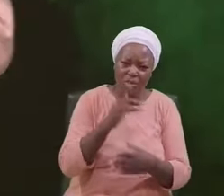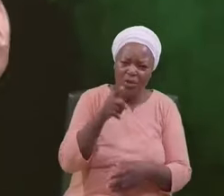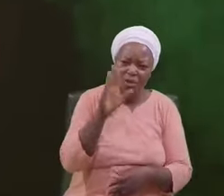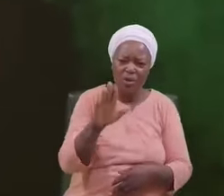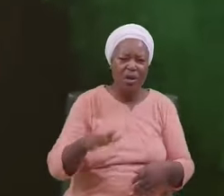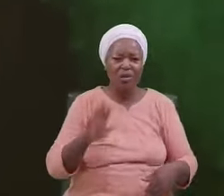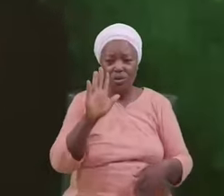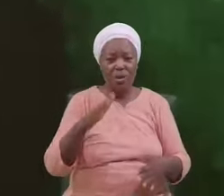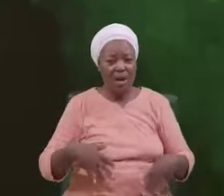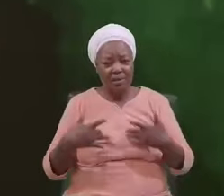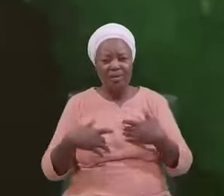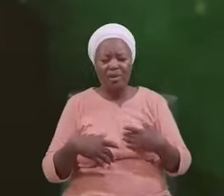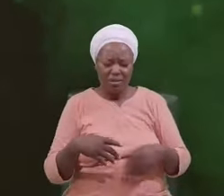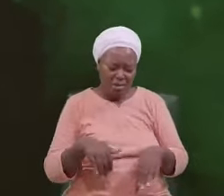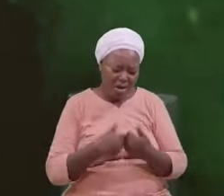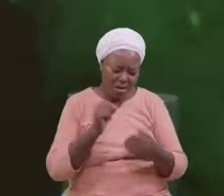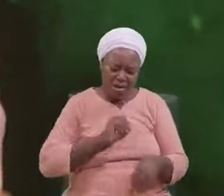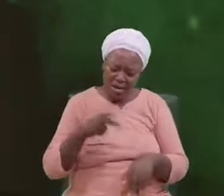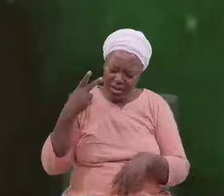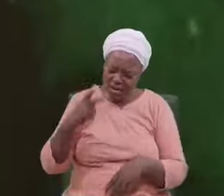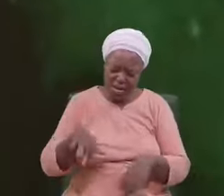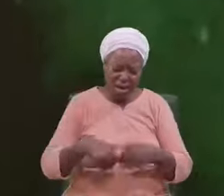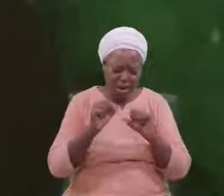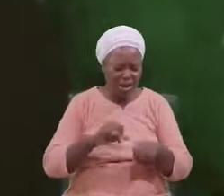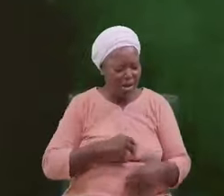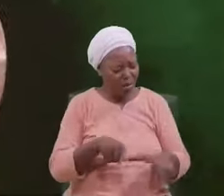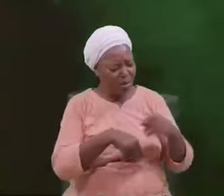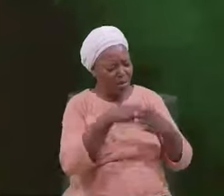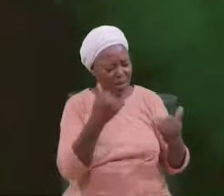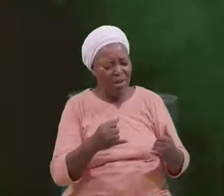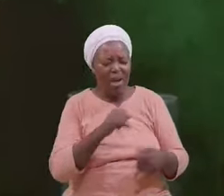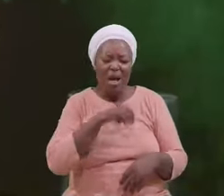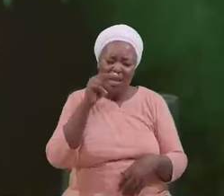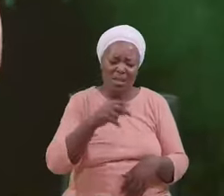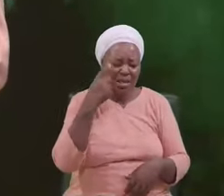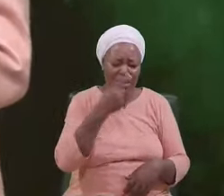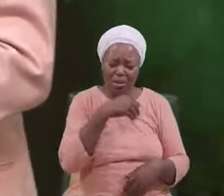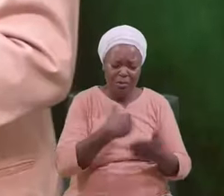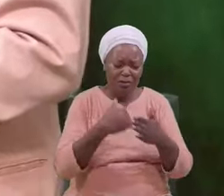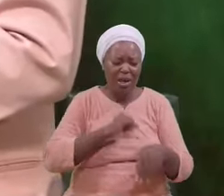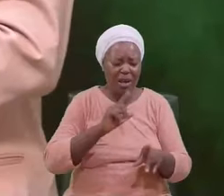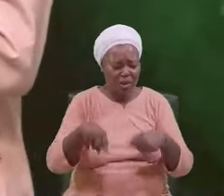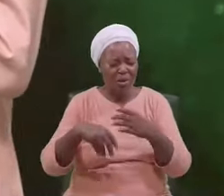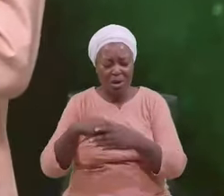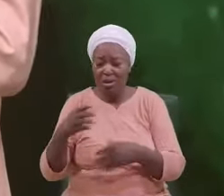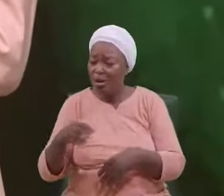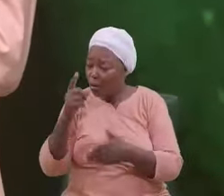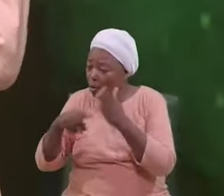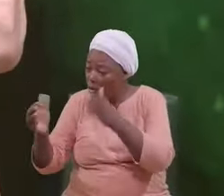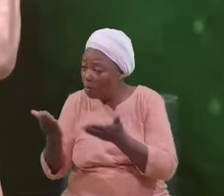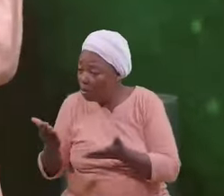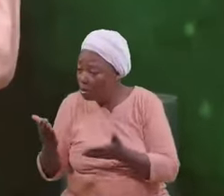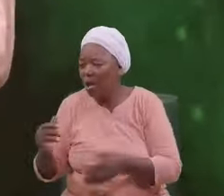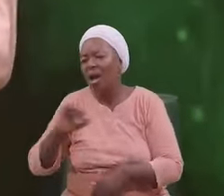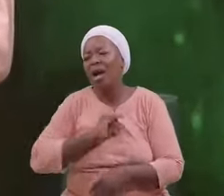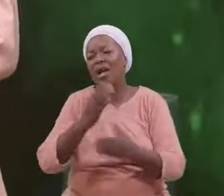voir, comment je peux voir maintenant, comment sortir? Qu'est-ce que tu veux? Je veux recouvrer ma